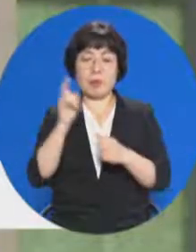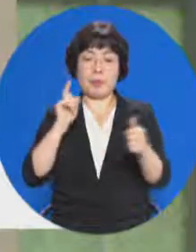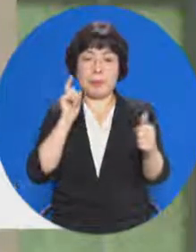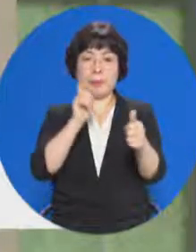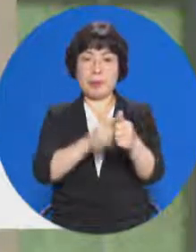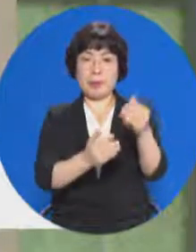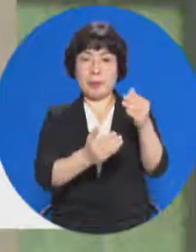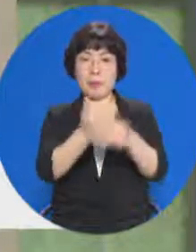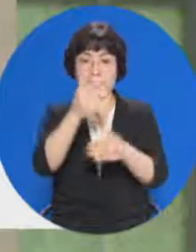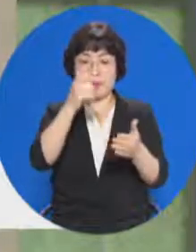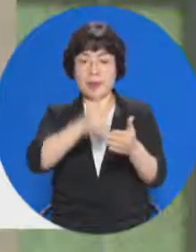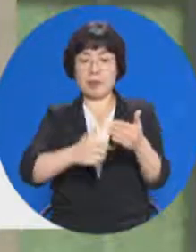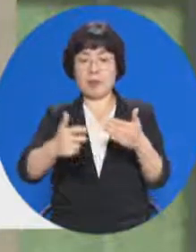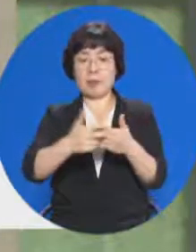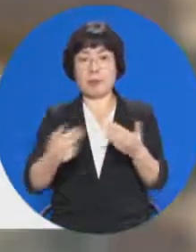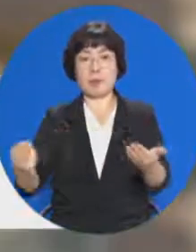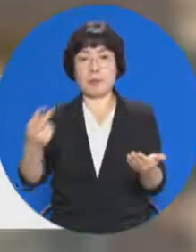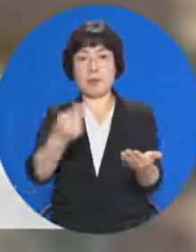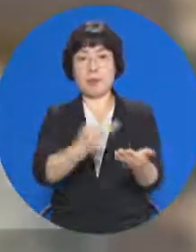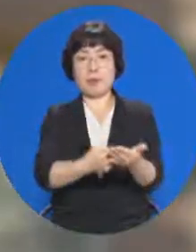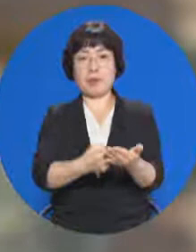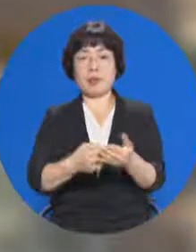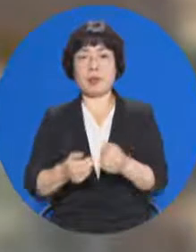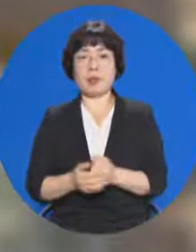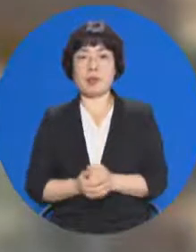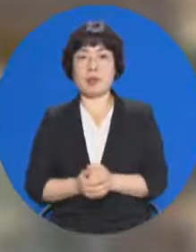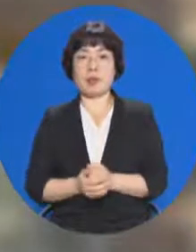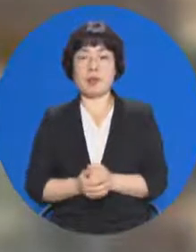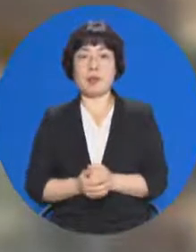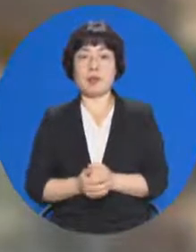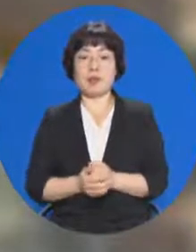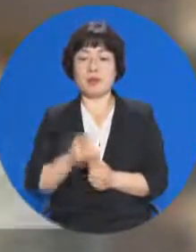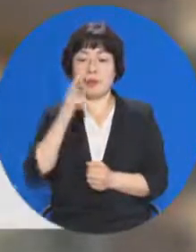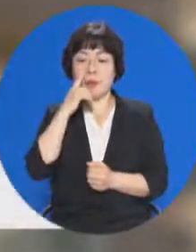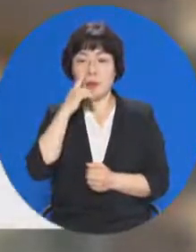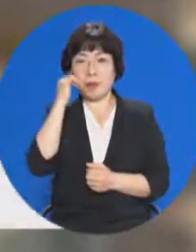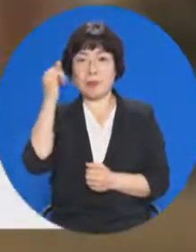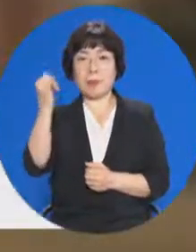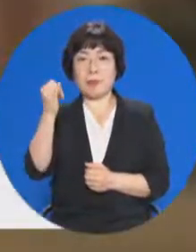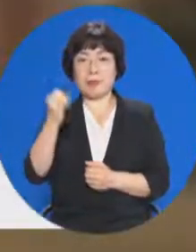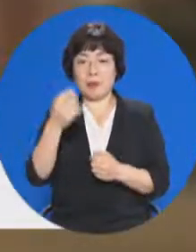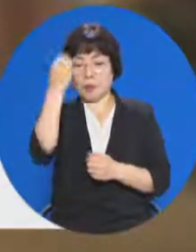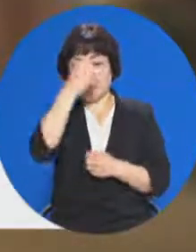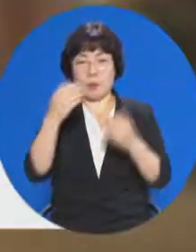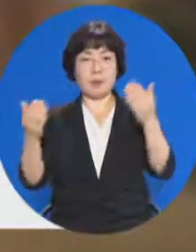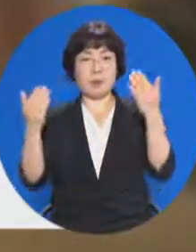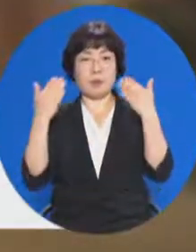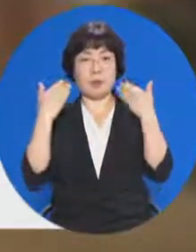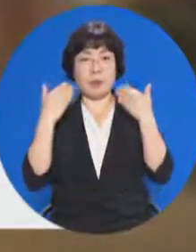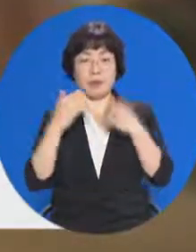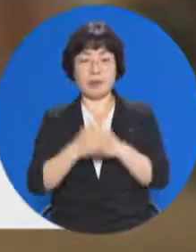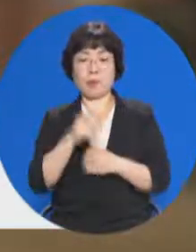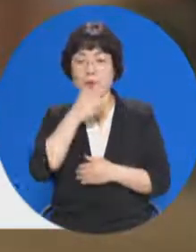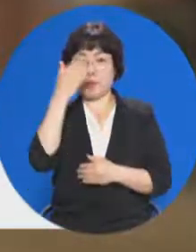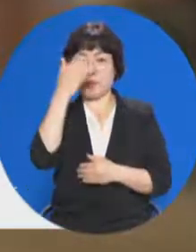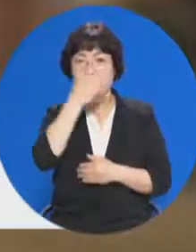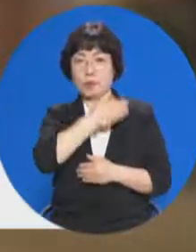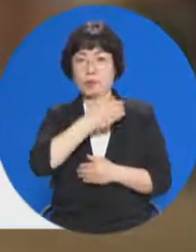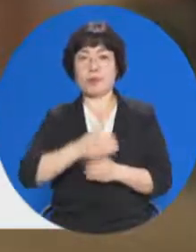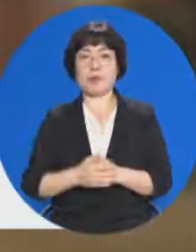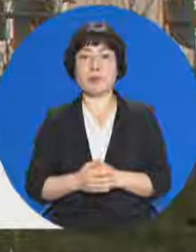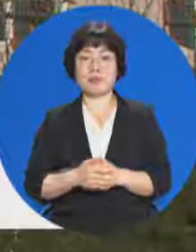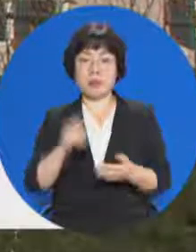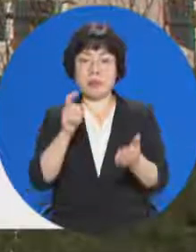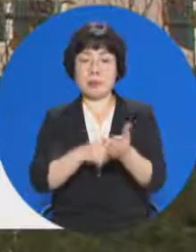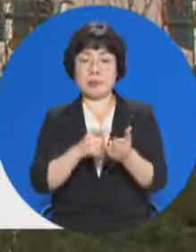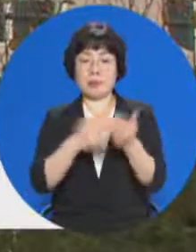판정을 받고 강진의료원에 입원했습니다. 이에 따라 해당 학생의 어머니가 재직하고 있는 여수의 한 고등학교도